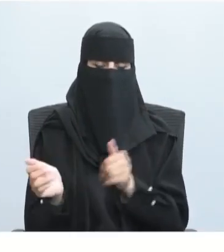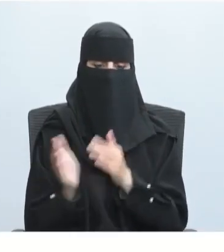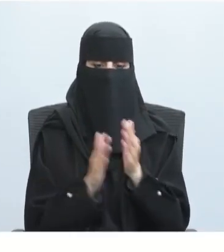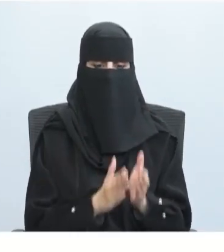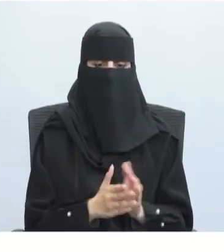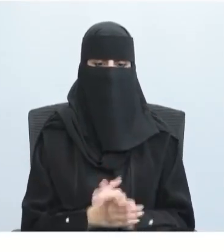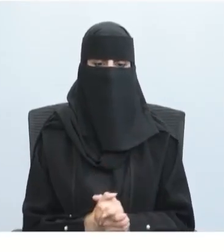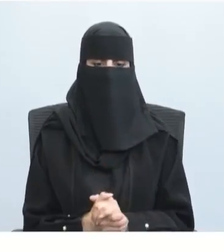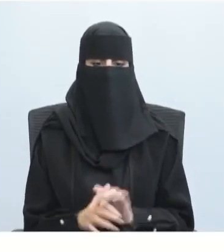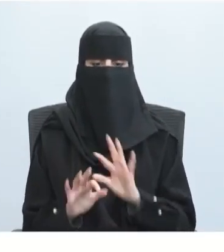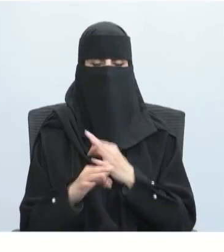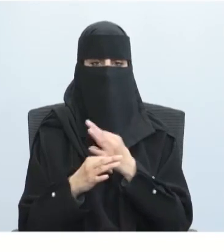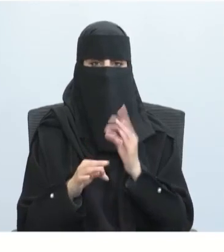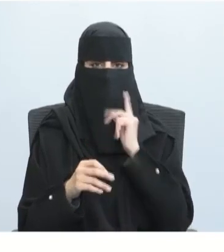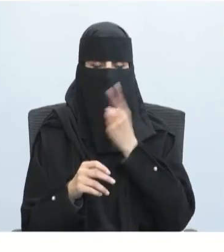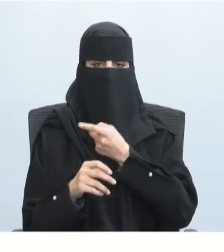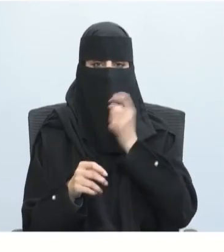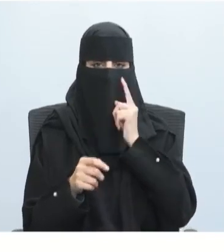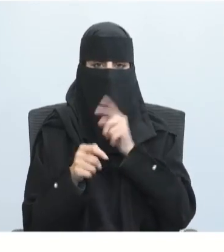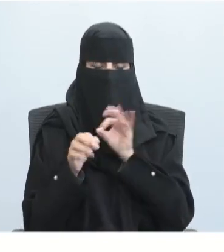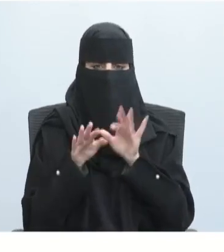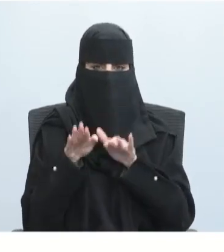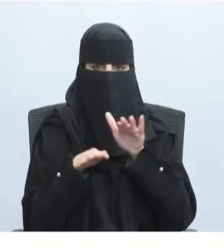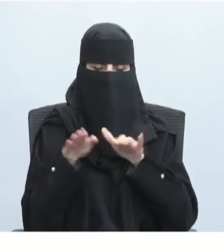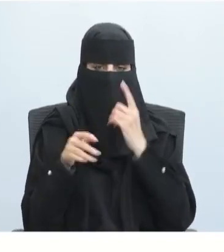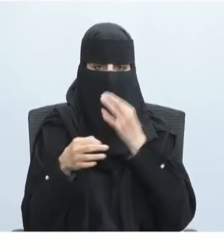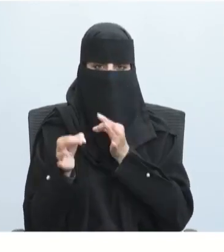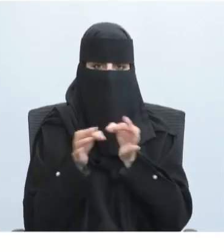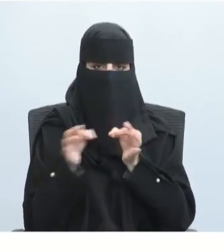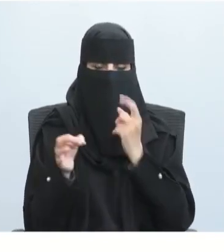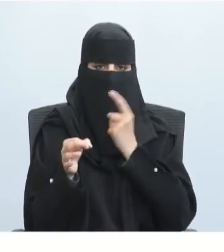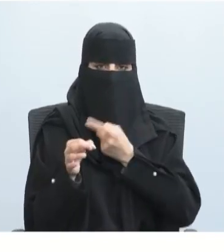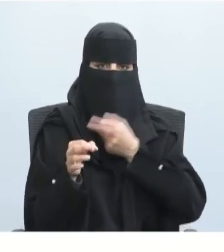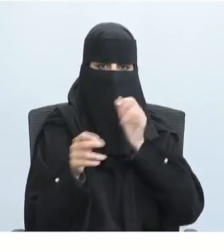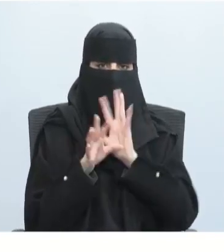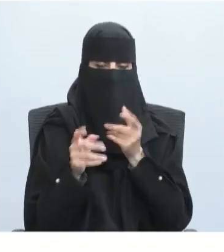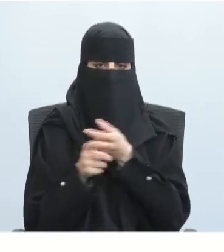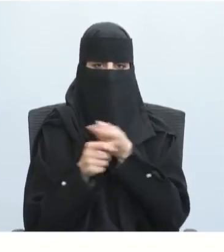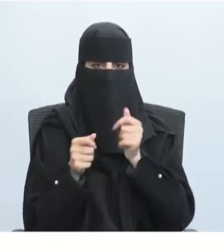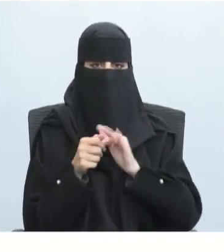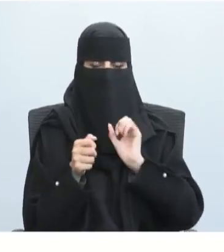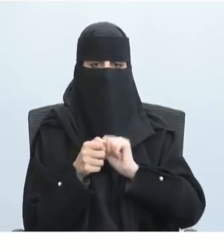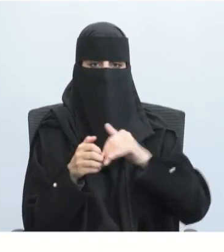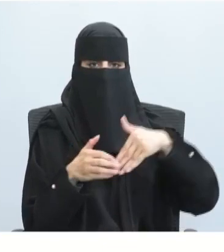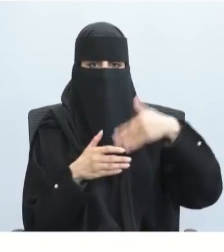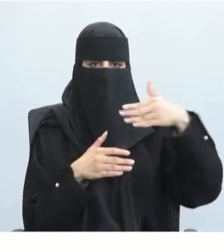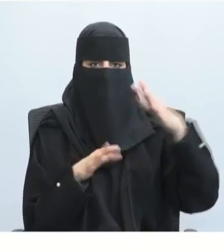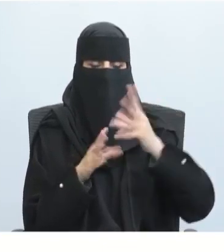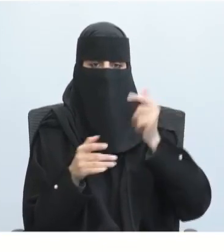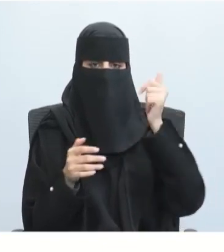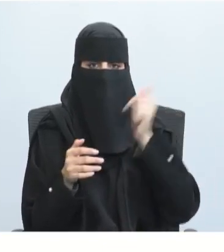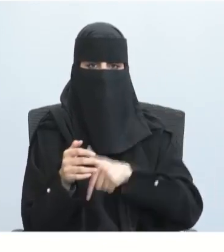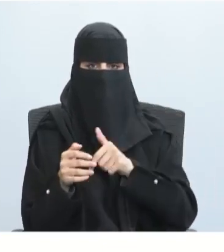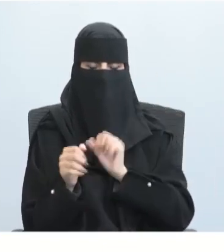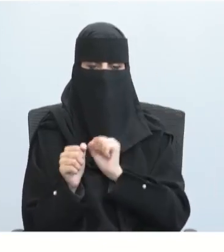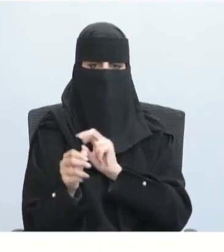وبالتالي فان هذه التكلفه تقاس ذكرنا حينما نقيس المبلغ على مستوى المستقبل او القيمه الحاليه قد